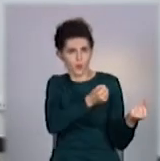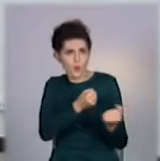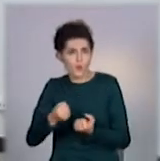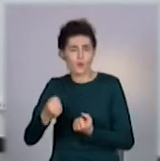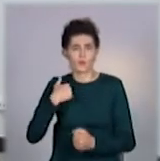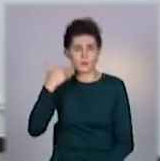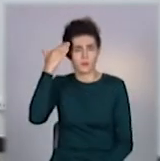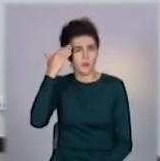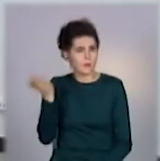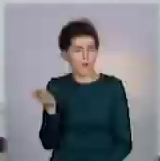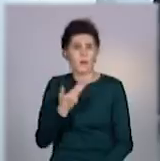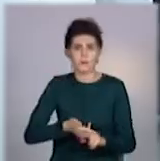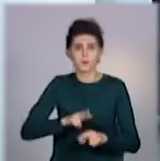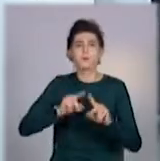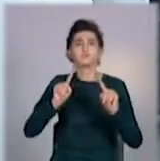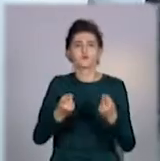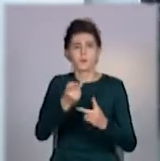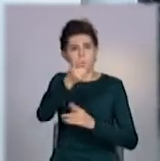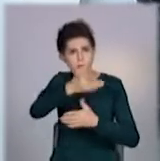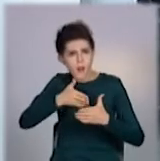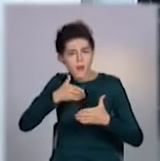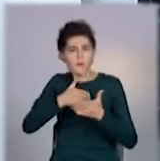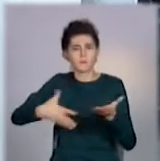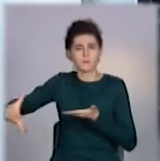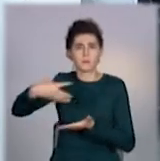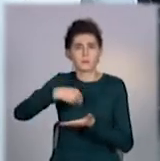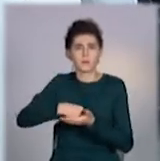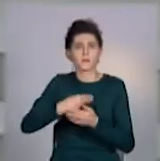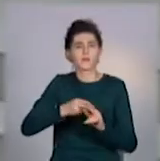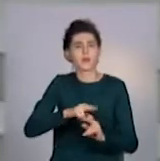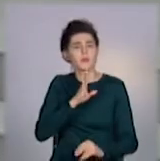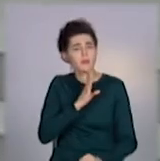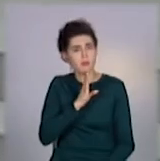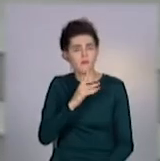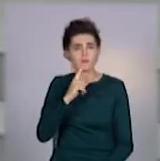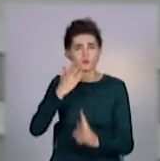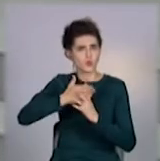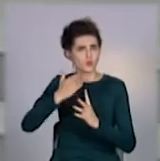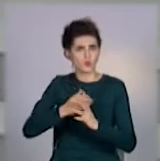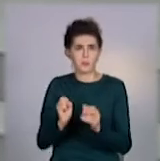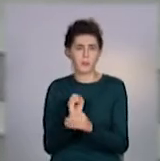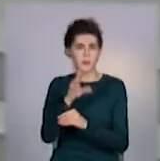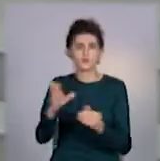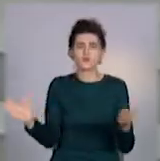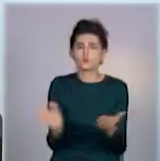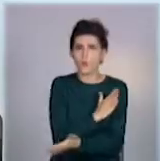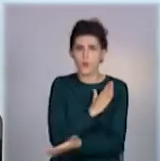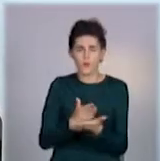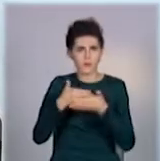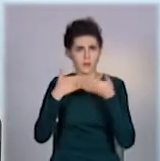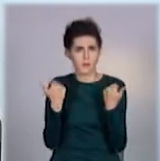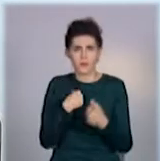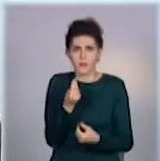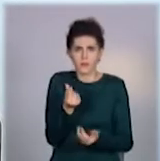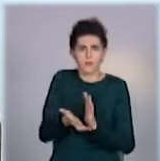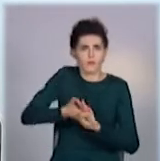а чому половина, теж не знаю. А от пані Світлані грудниву субсидію не нарахували зовсім. Цих грошей не вистачає, аби